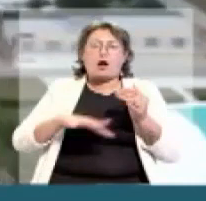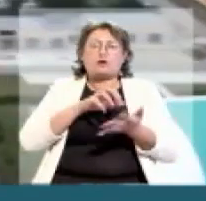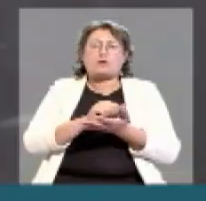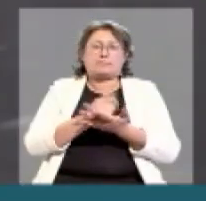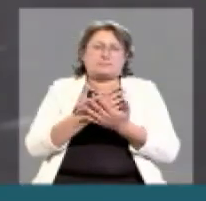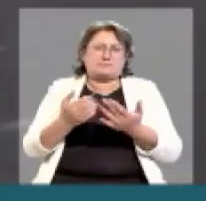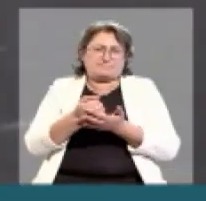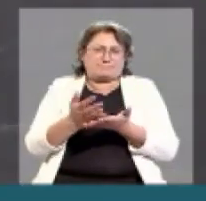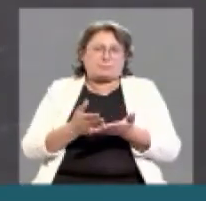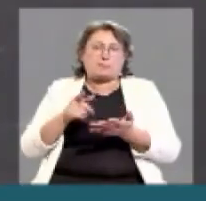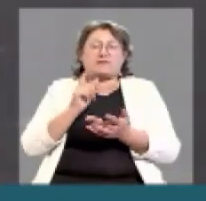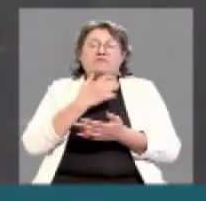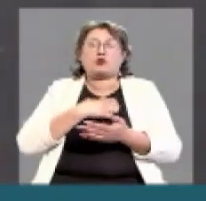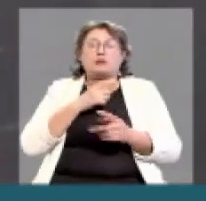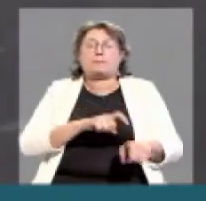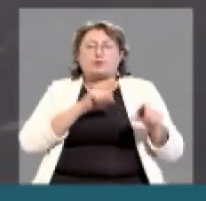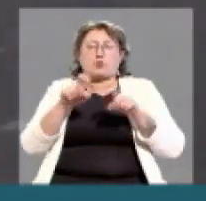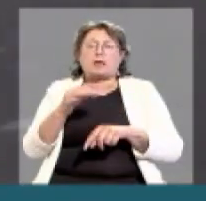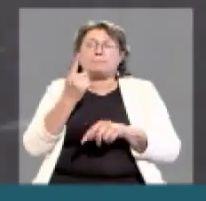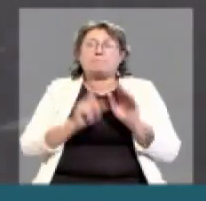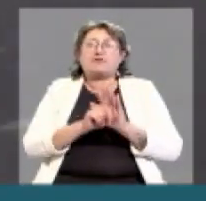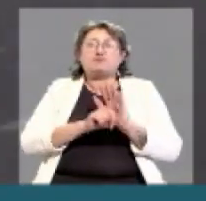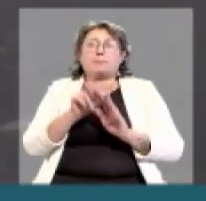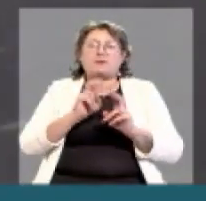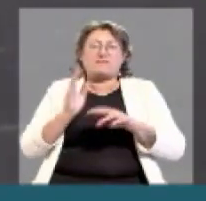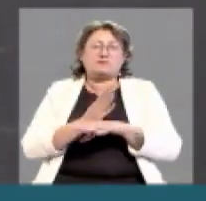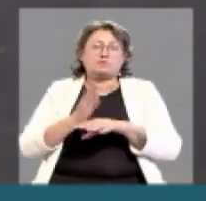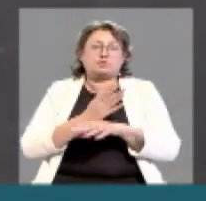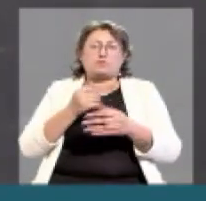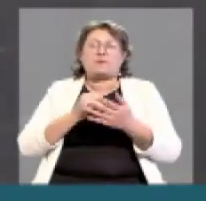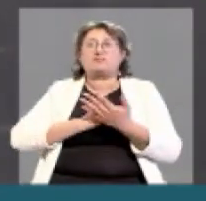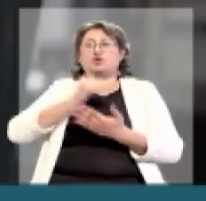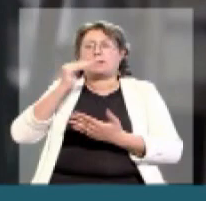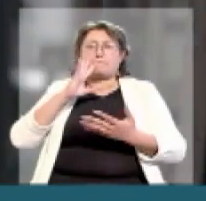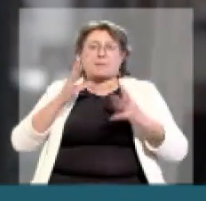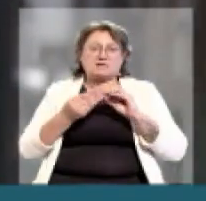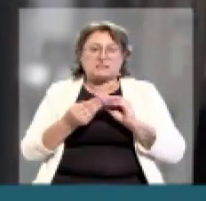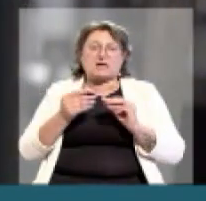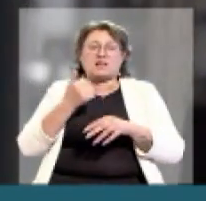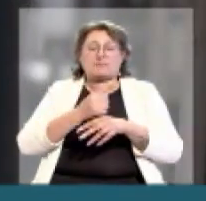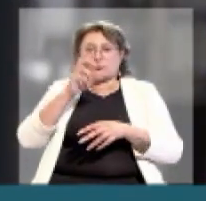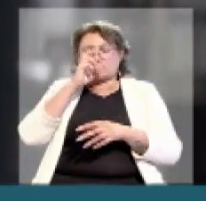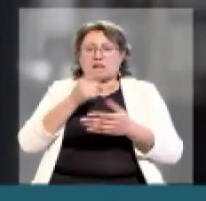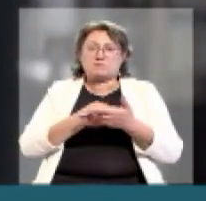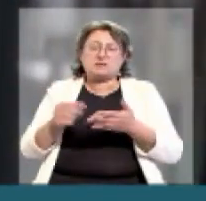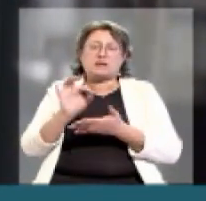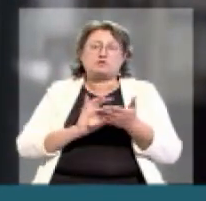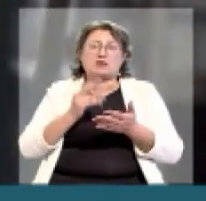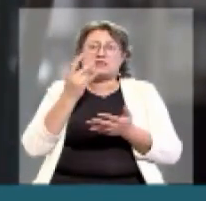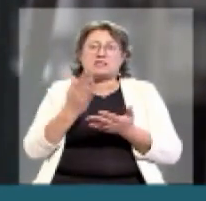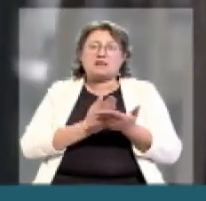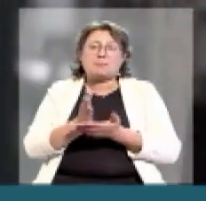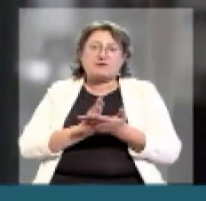агропромышленного комплекса. Важен переход от первичного производства к выпуску продукции более высоких показателей. Глава государства отметил сразу